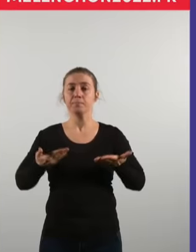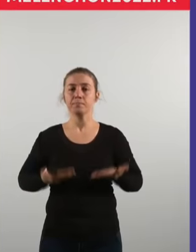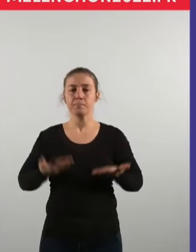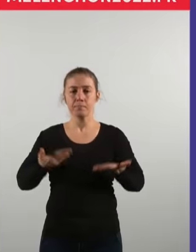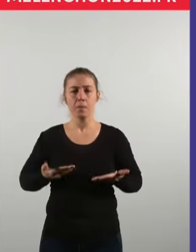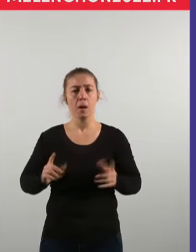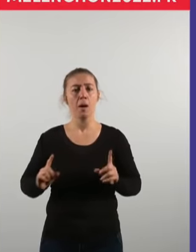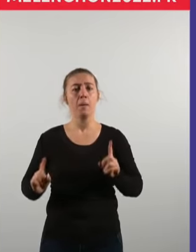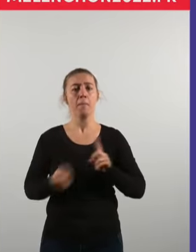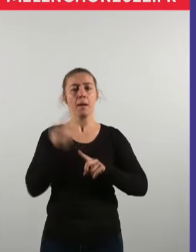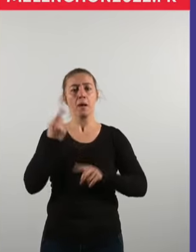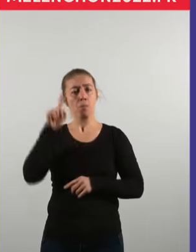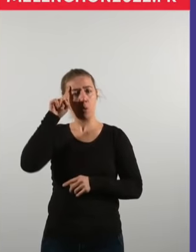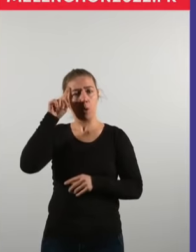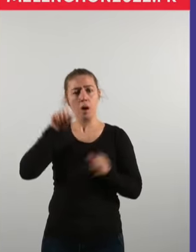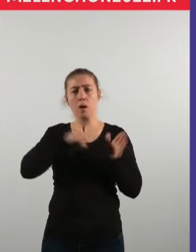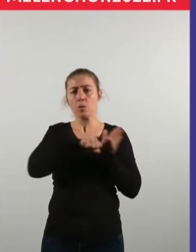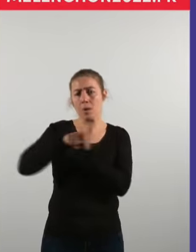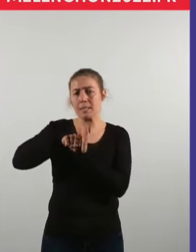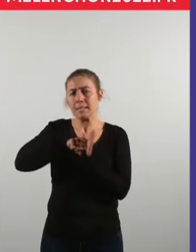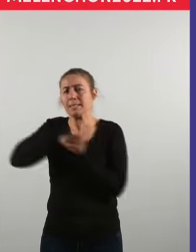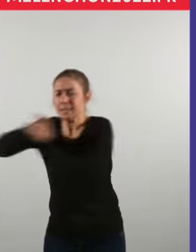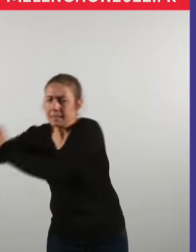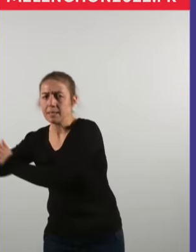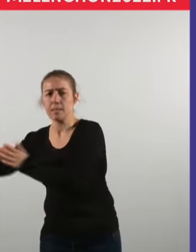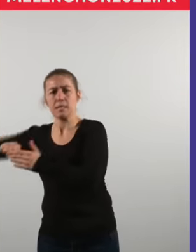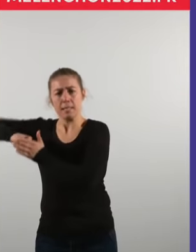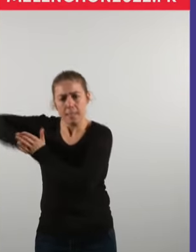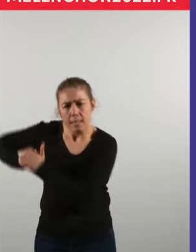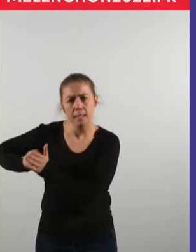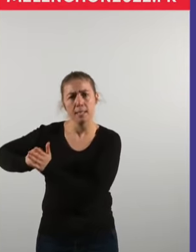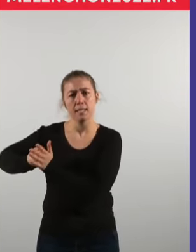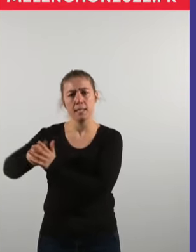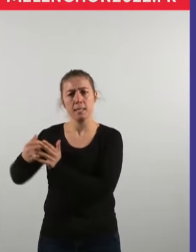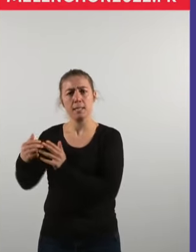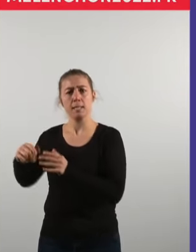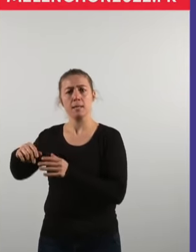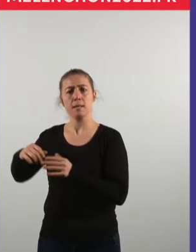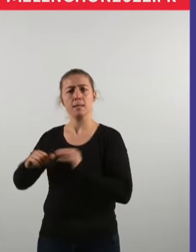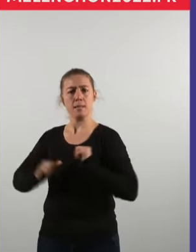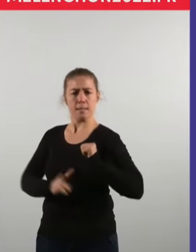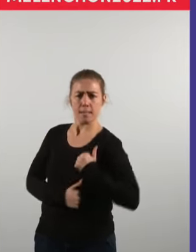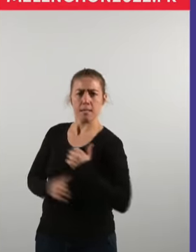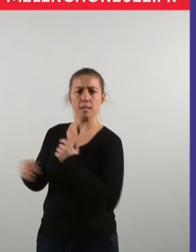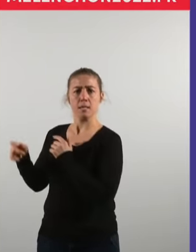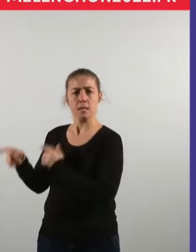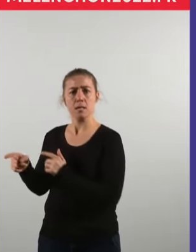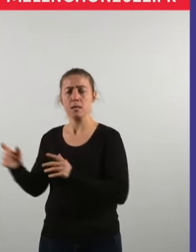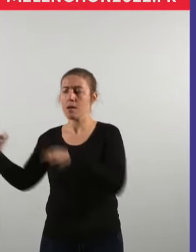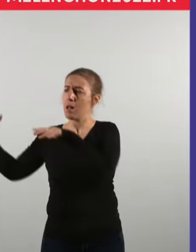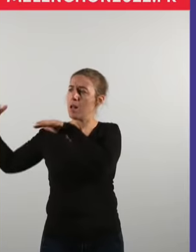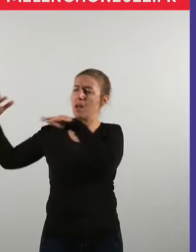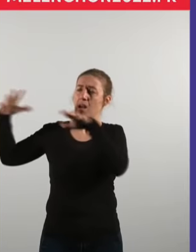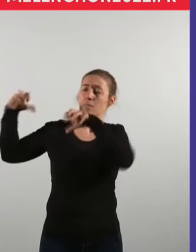que l'extrême droite et la droite radicalisée saturent l'espace et le débat politique.